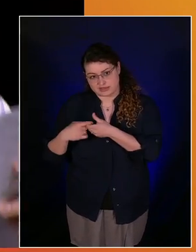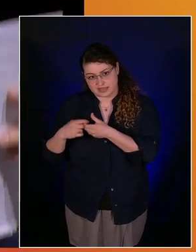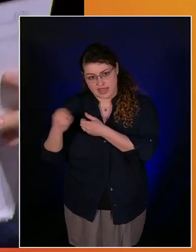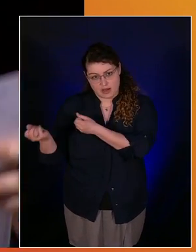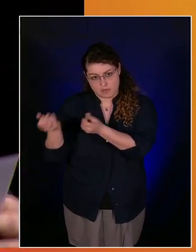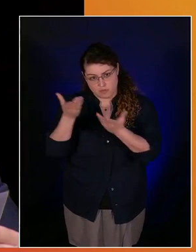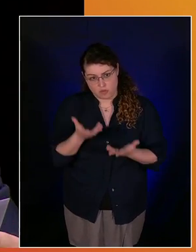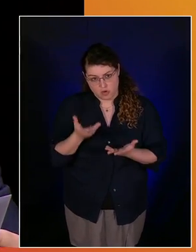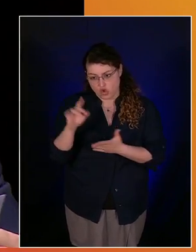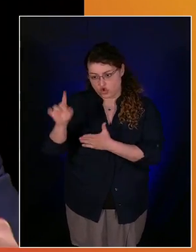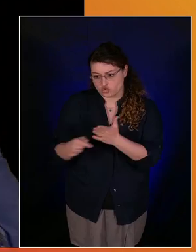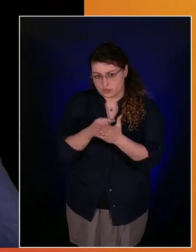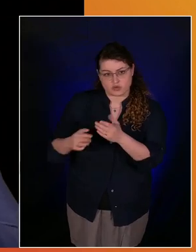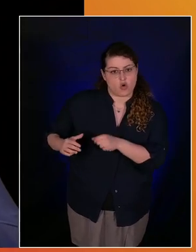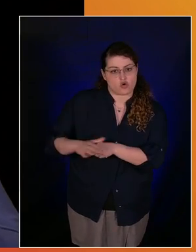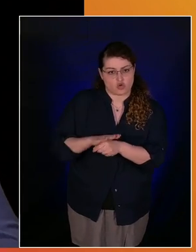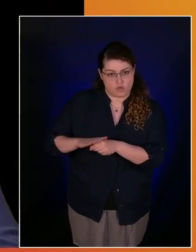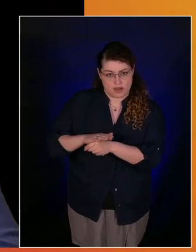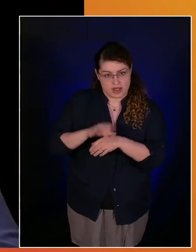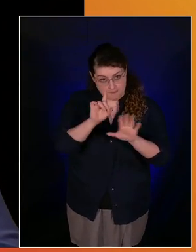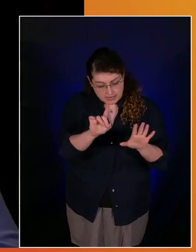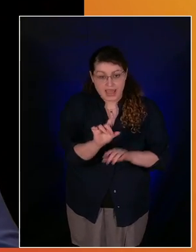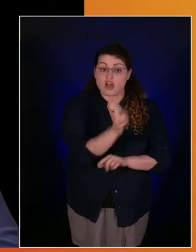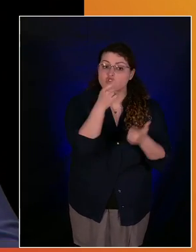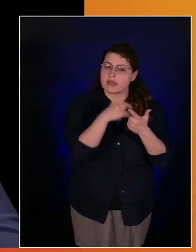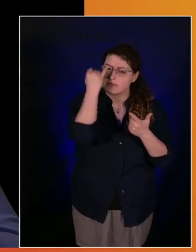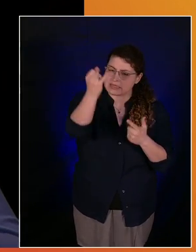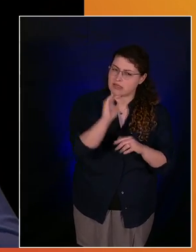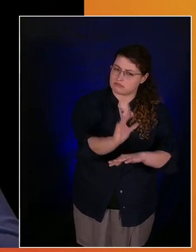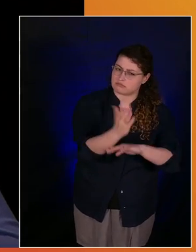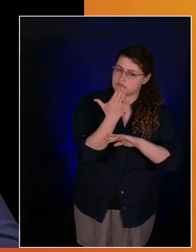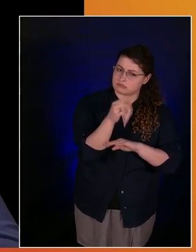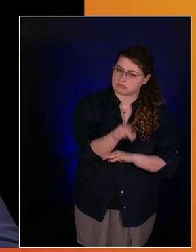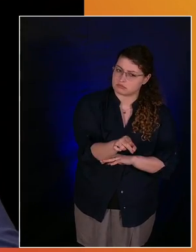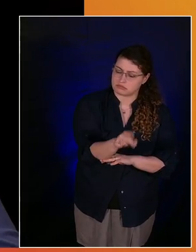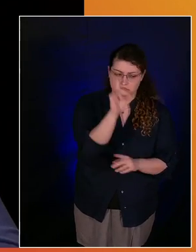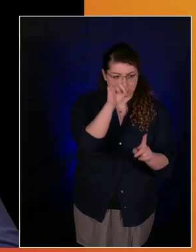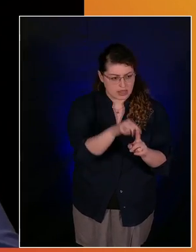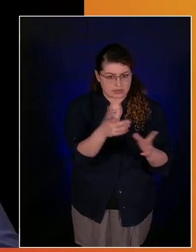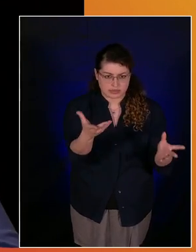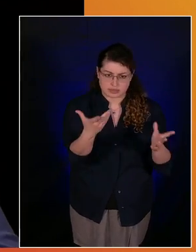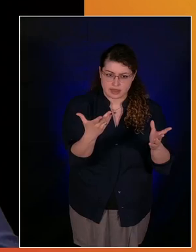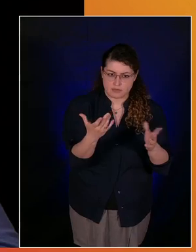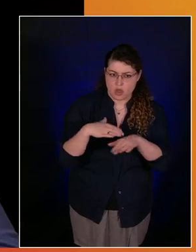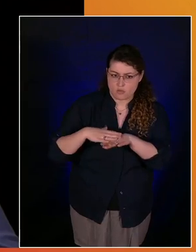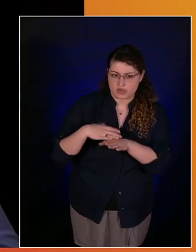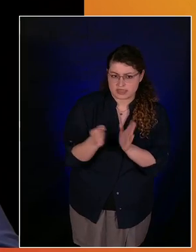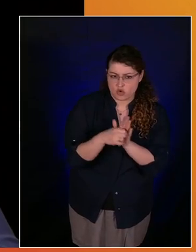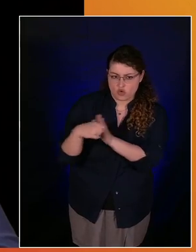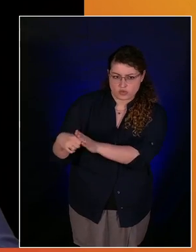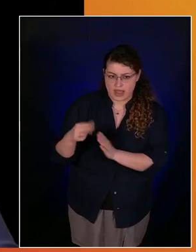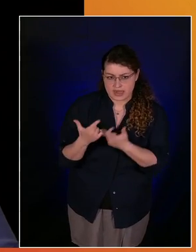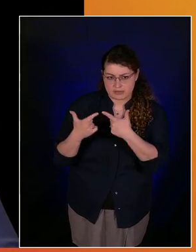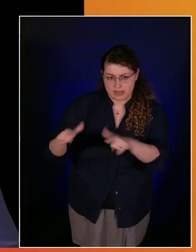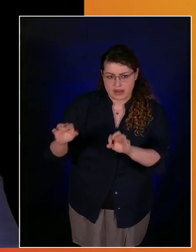proposition de suppression totale par contre la deuxième idée que tu développes euh sur les politiques ultralibérales pris au